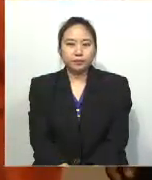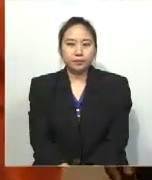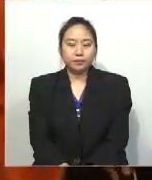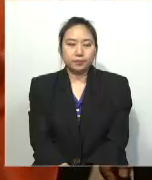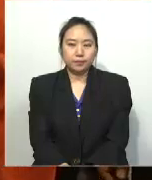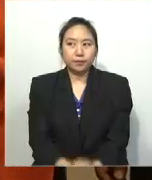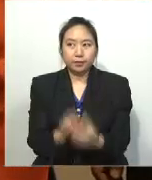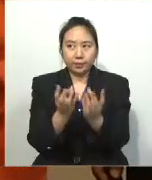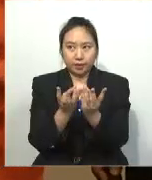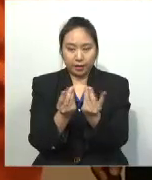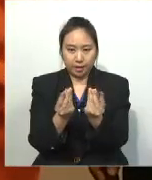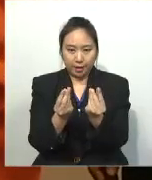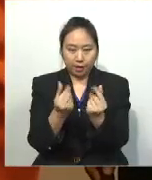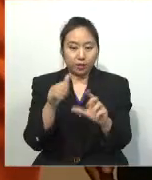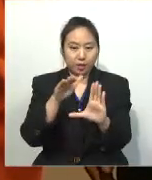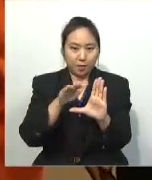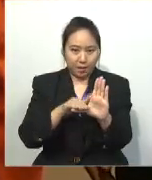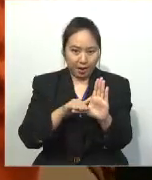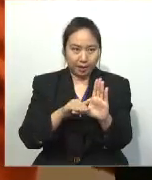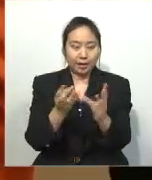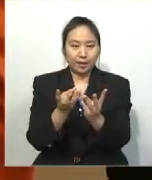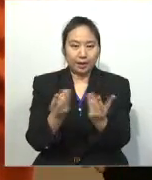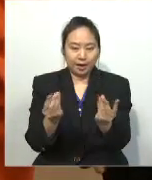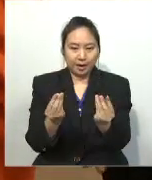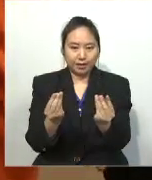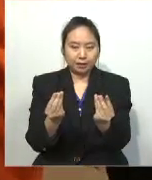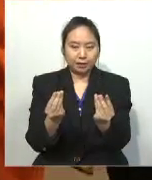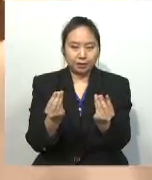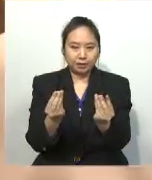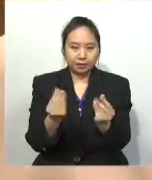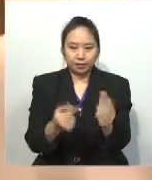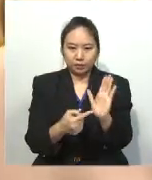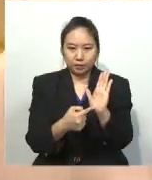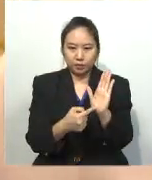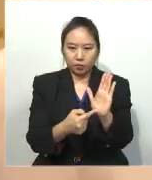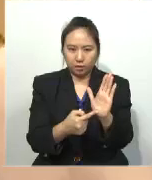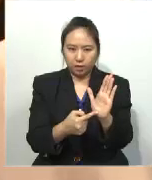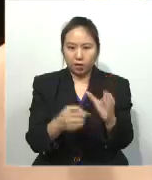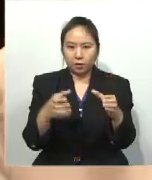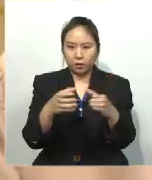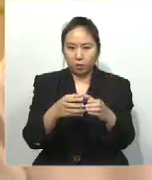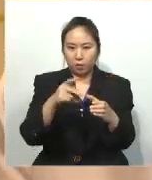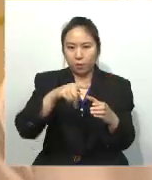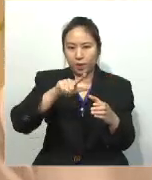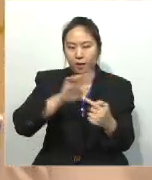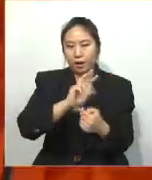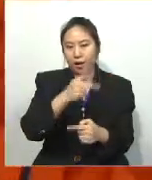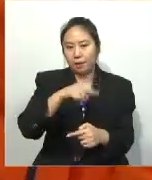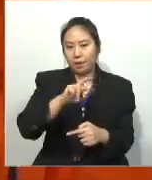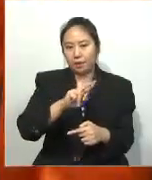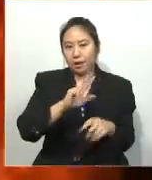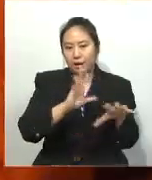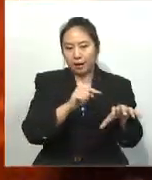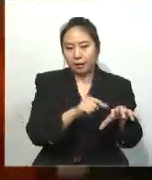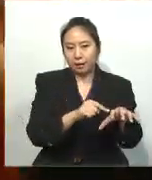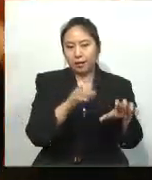และเลขผู้สมัครของแต่ละเขตอย่างไม่เป็นทางการนะคะก็เช่นพรรคพลังประชารัฐเขต10นะคะนายสุพ